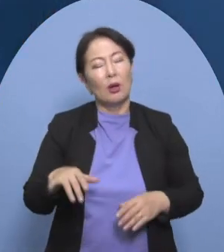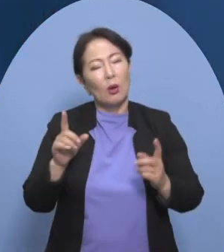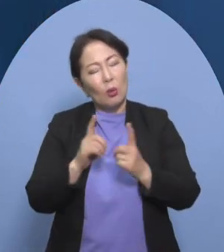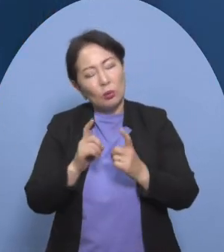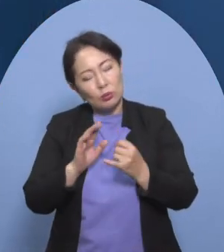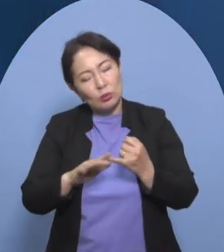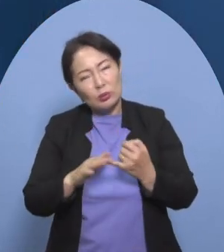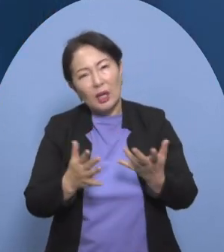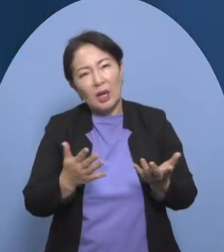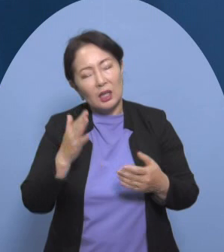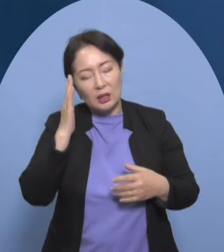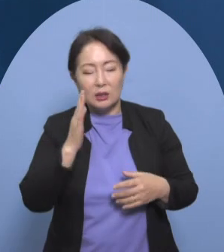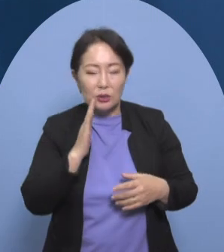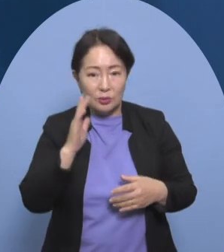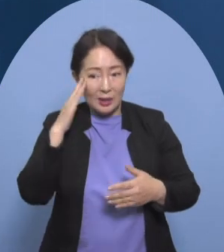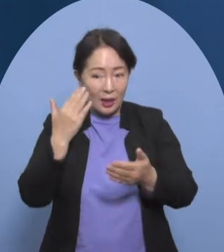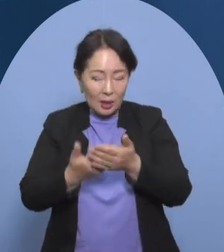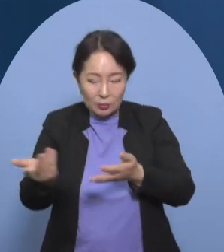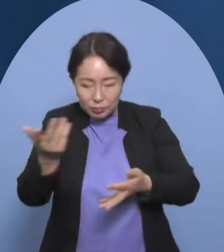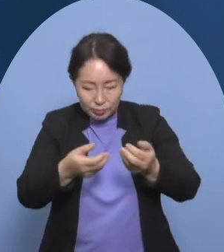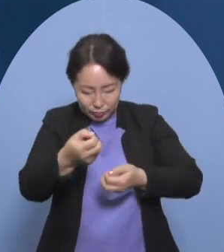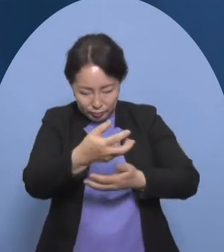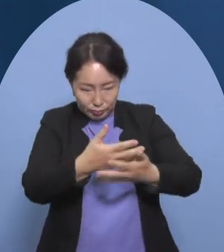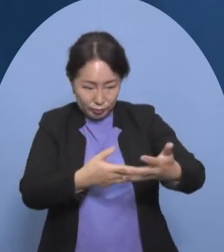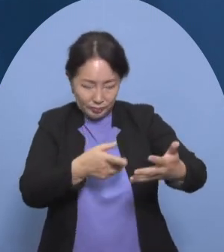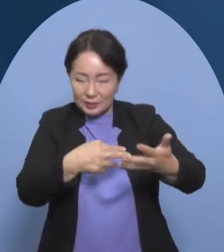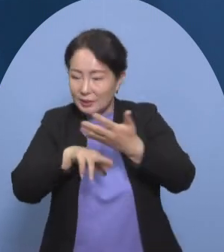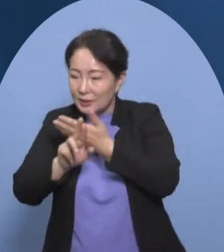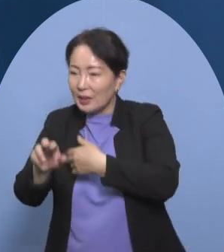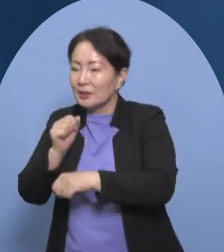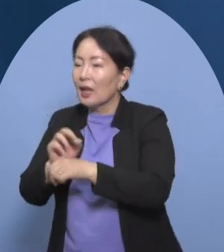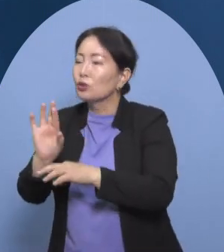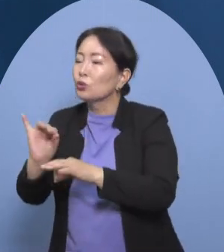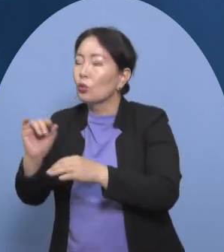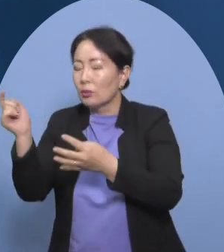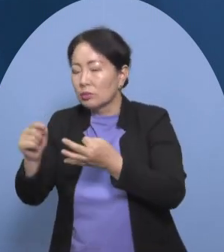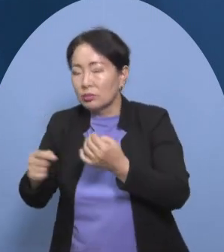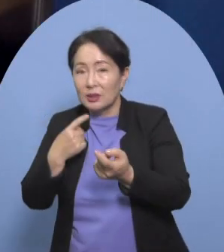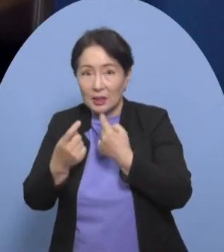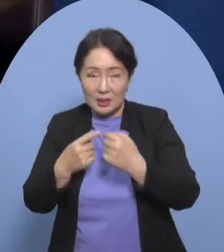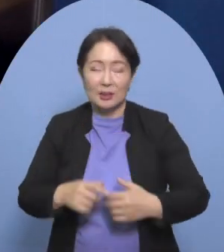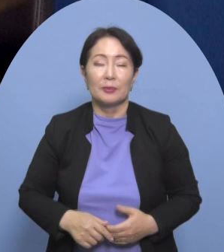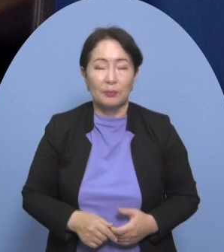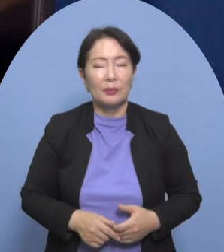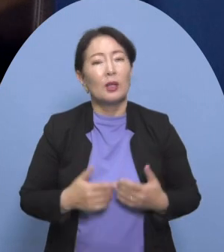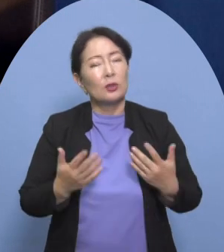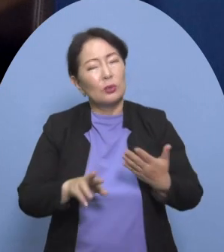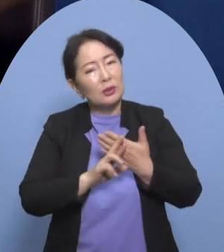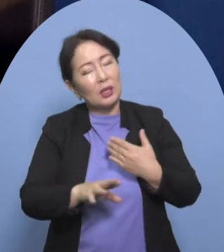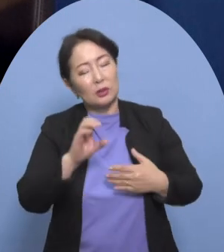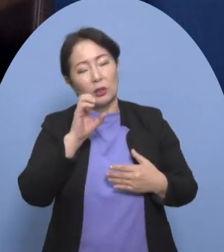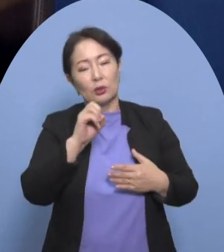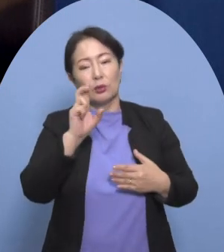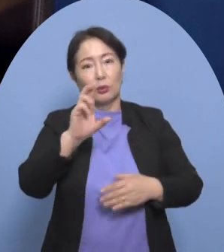Улсын төгсгөлд эцэг эхчүүдийн саналд үндэслэн цаашид хийж хэрэгжүүлэх ажлын талаар ярилцсан юм а. Тиймээс цаашид ерөнхий